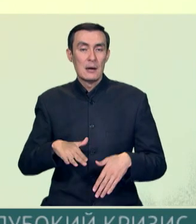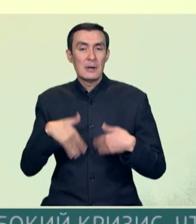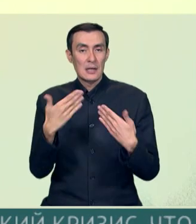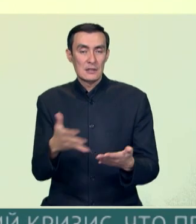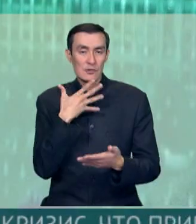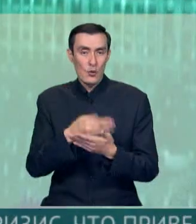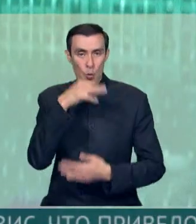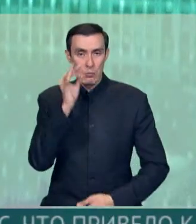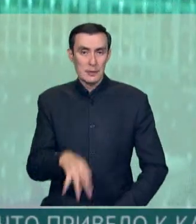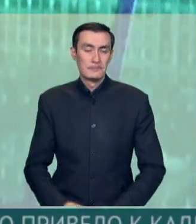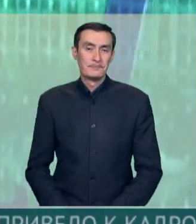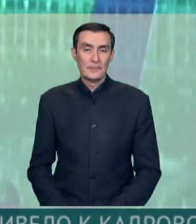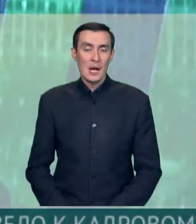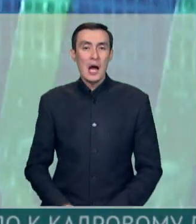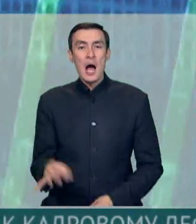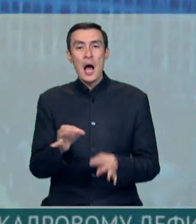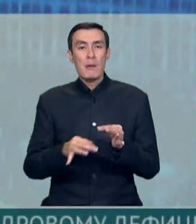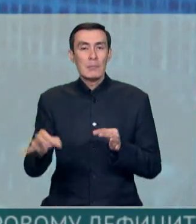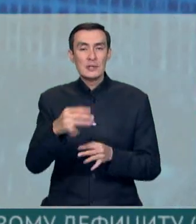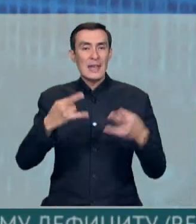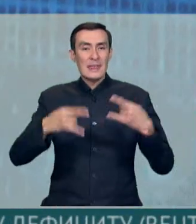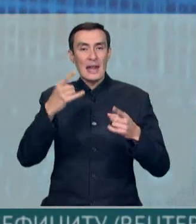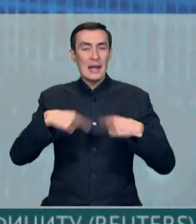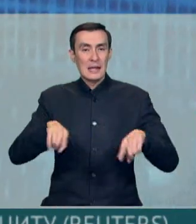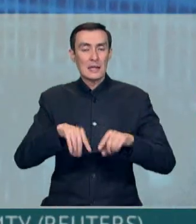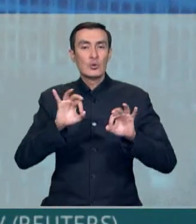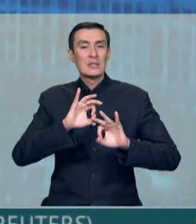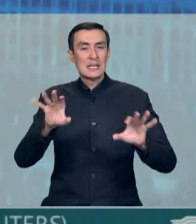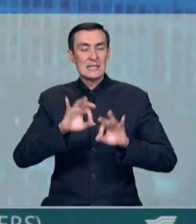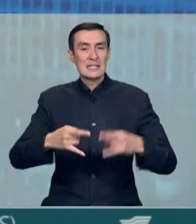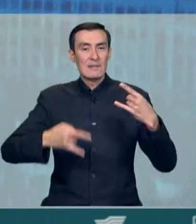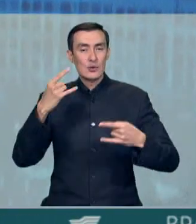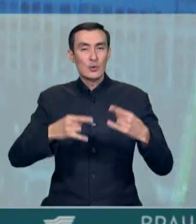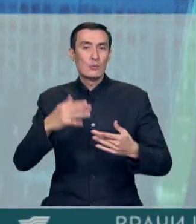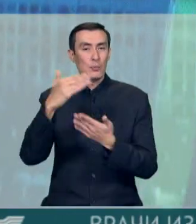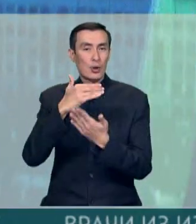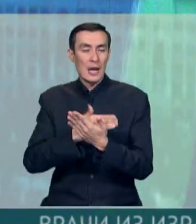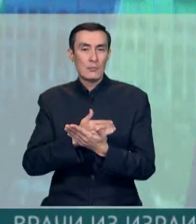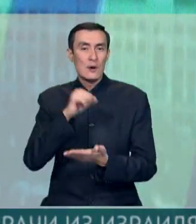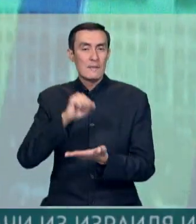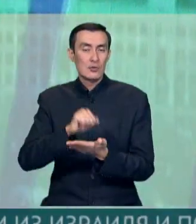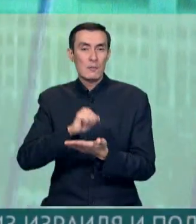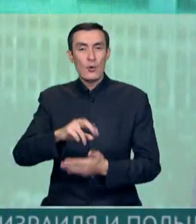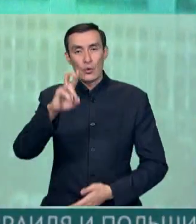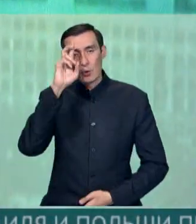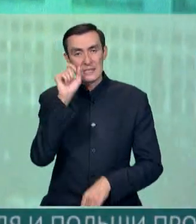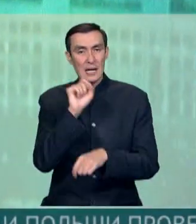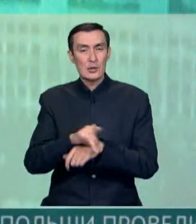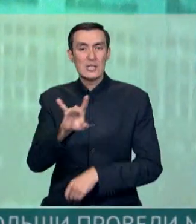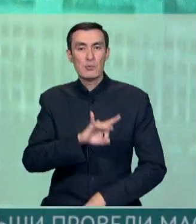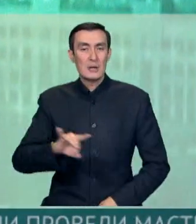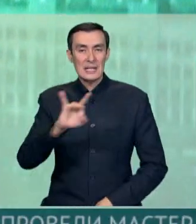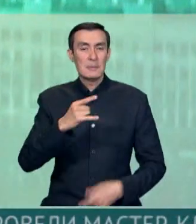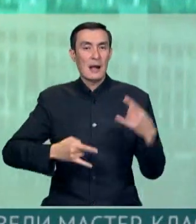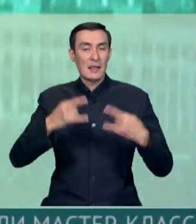опыт. Областные телеканалы смогут транслировать телевизионную продукцию, произведенную по госзаказу